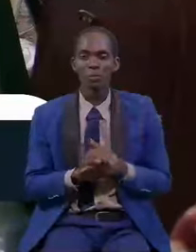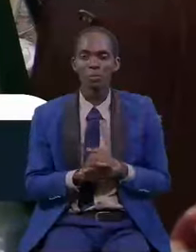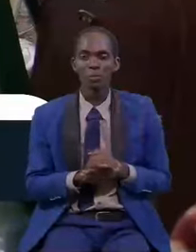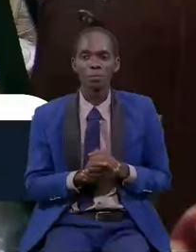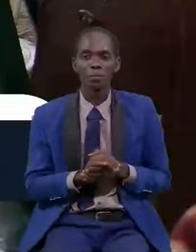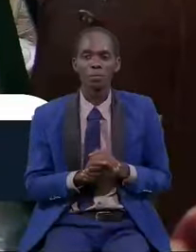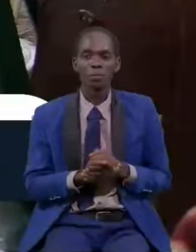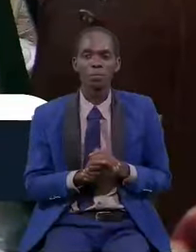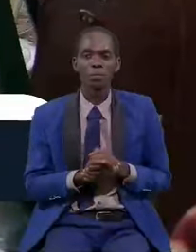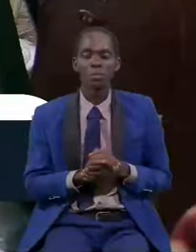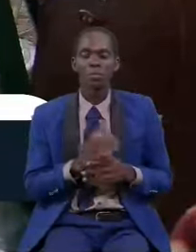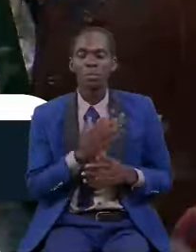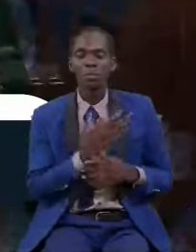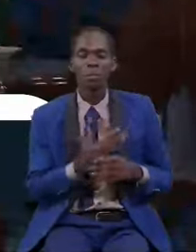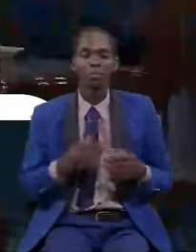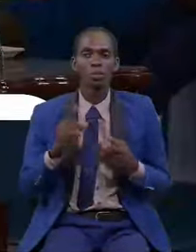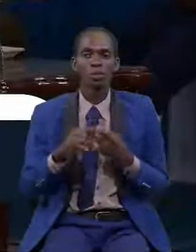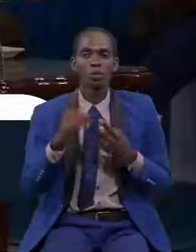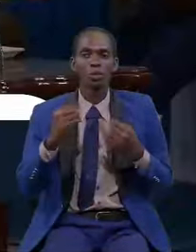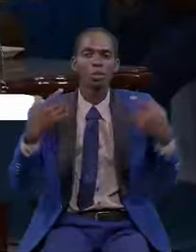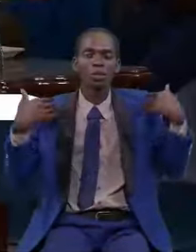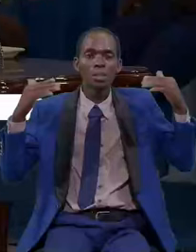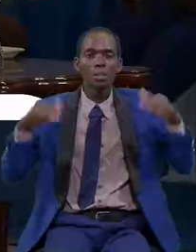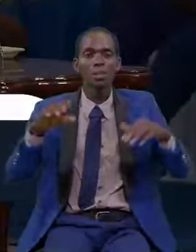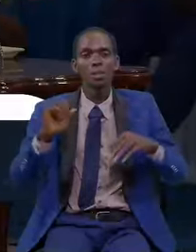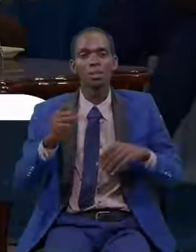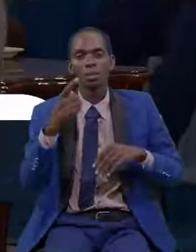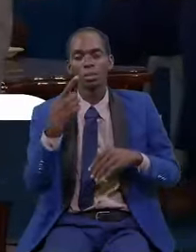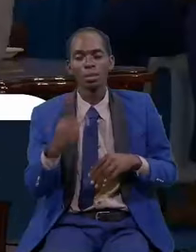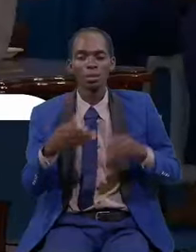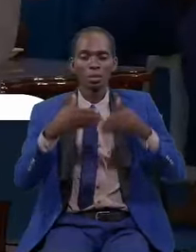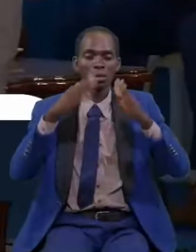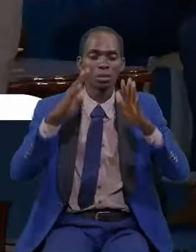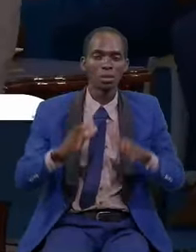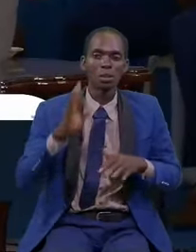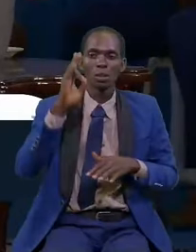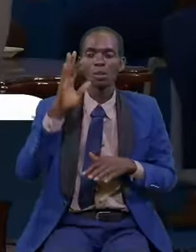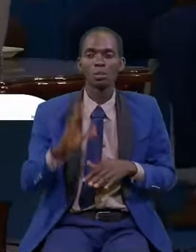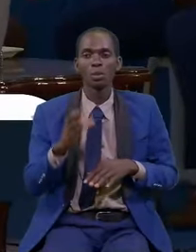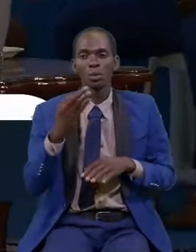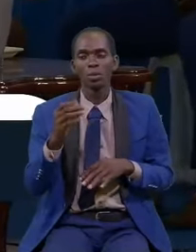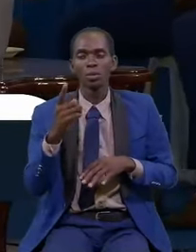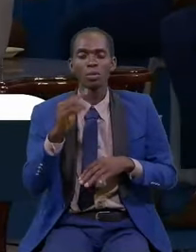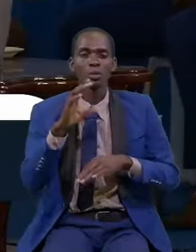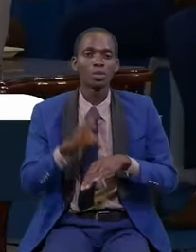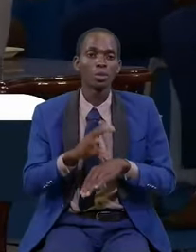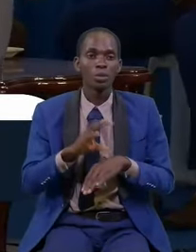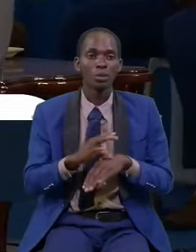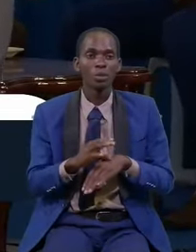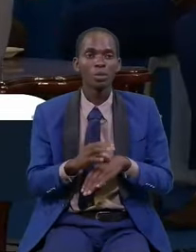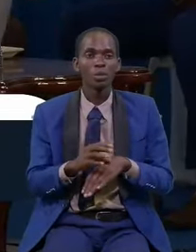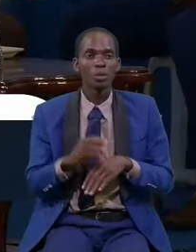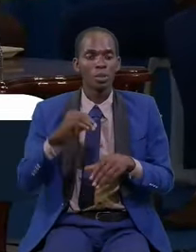Apocalypse 3, verset 14 qui dit, écrit à l'ange aux ministres, aux dirigeants de l'Église